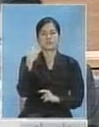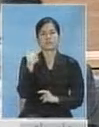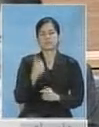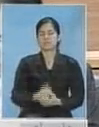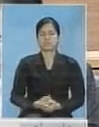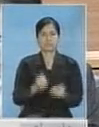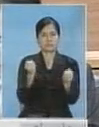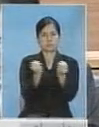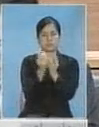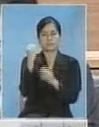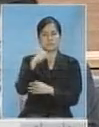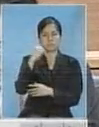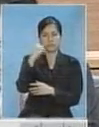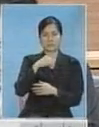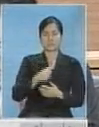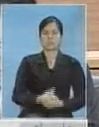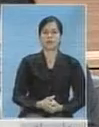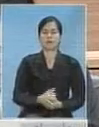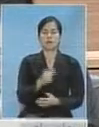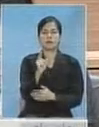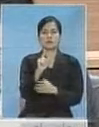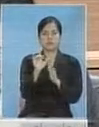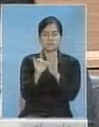เป็นจำนวนมากแล้วล่าสุดเมื่อวัน